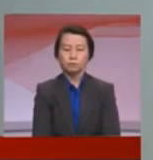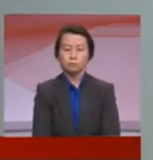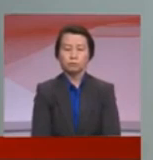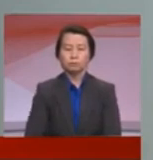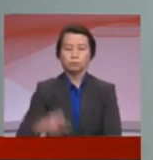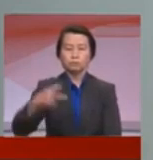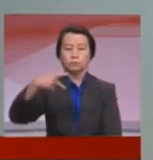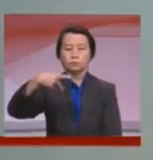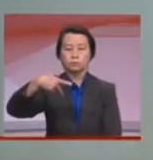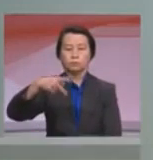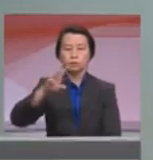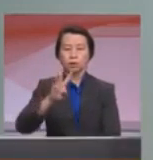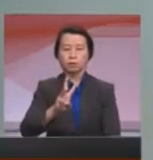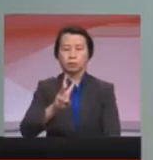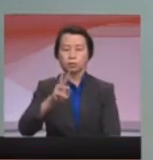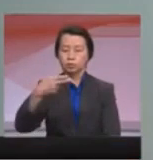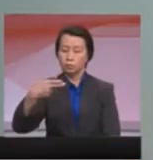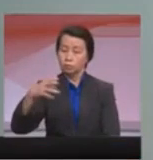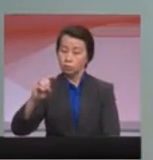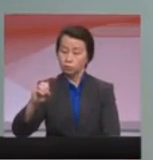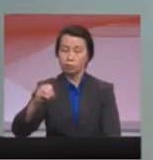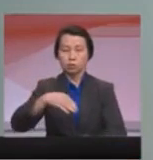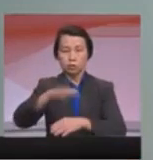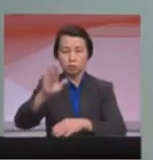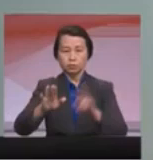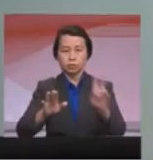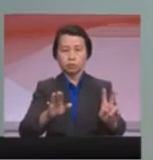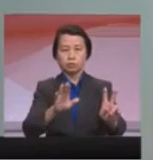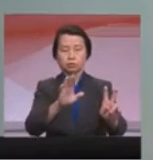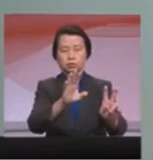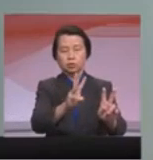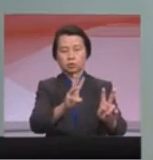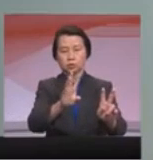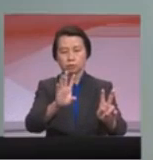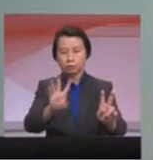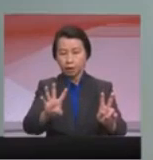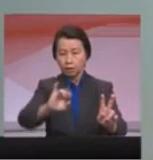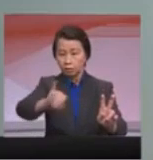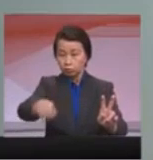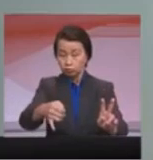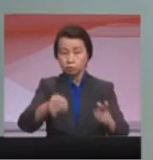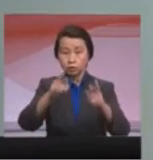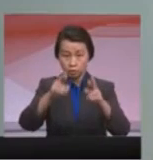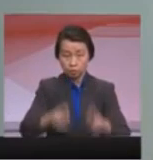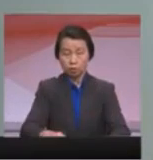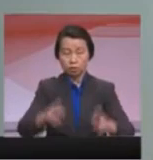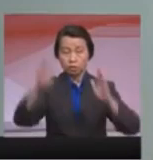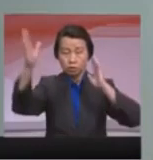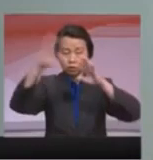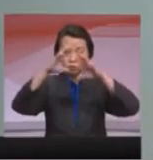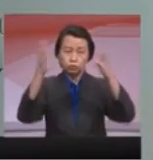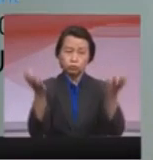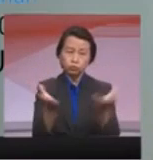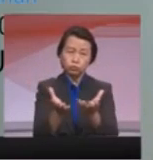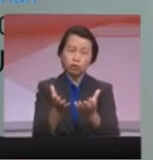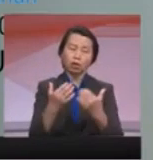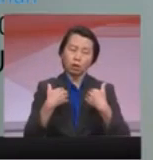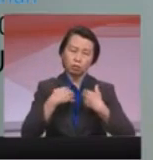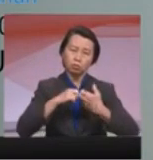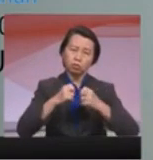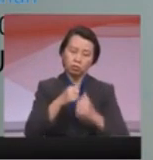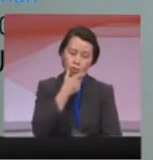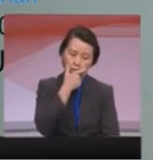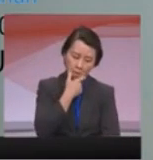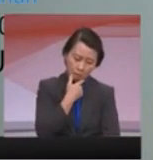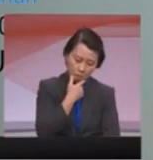Pertubuhan Kesihatan Sedunia WHO, lebih 264 juta penduduk dunia mengalami kemurungan. Dan